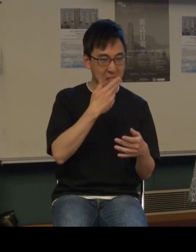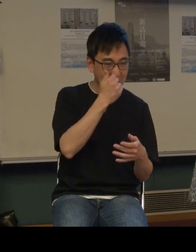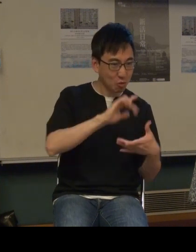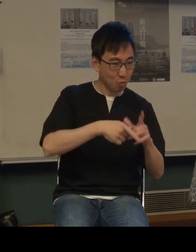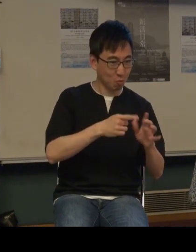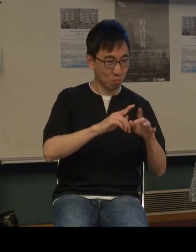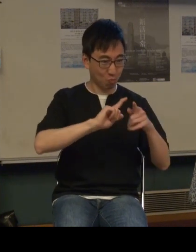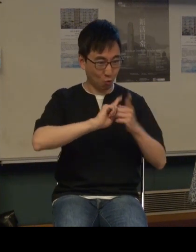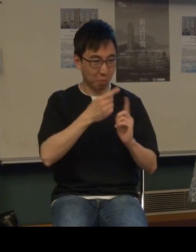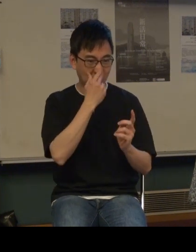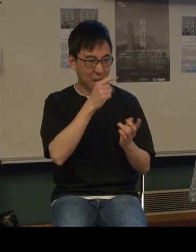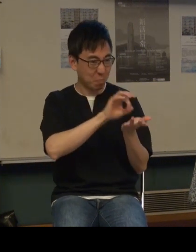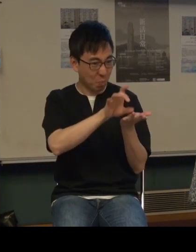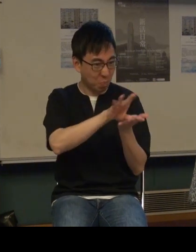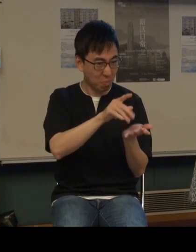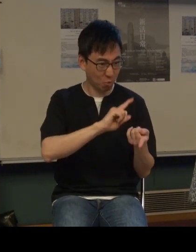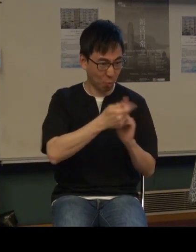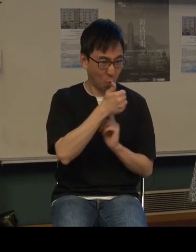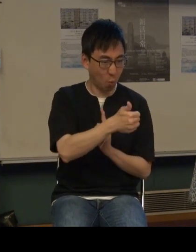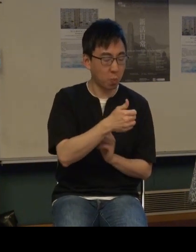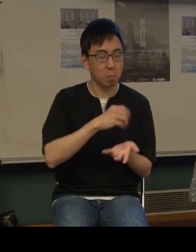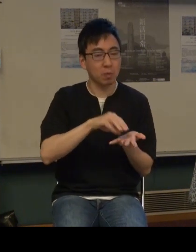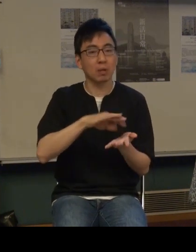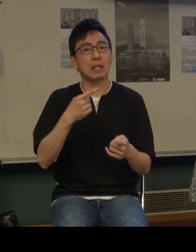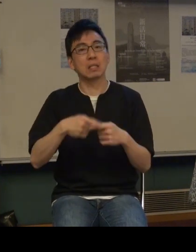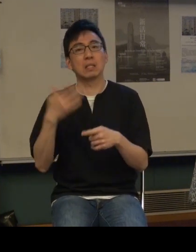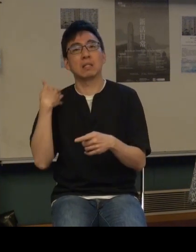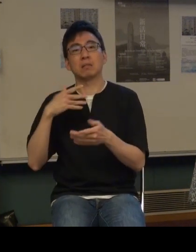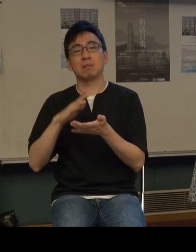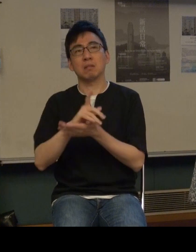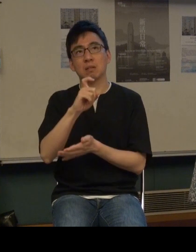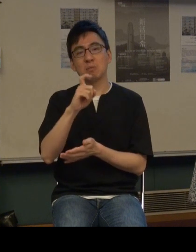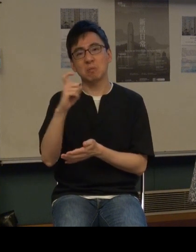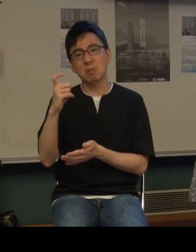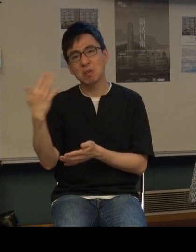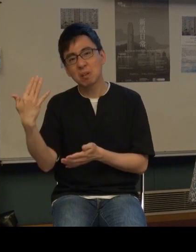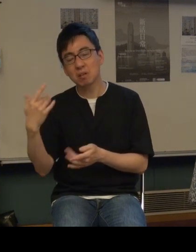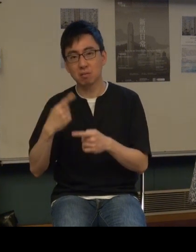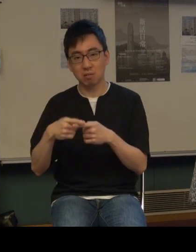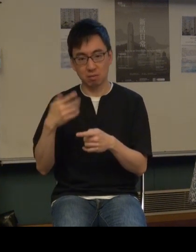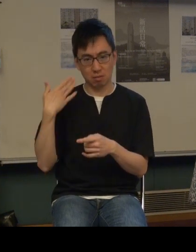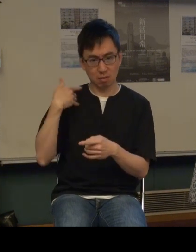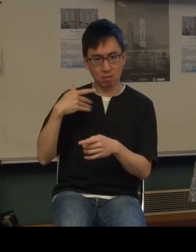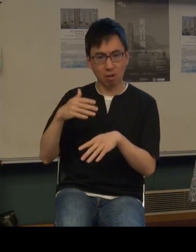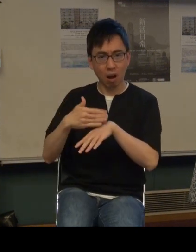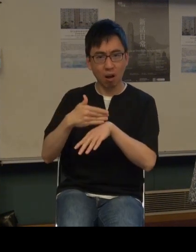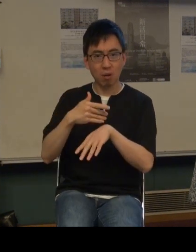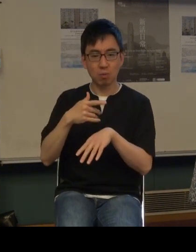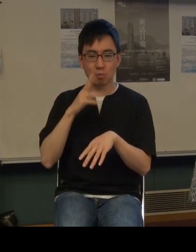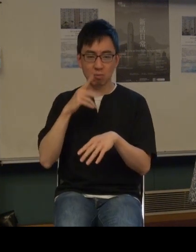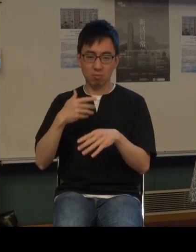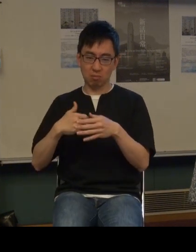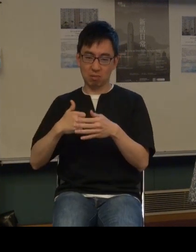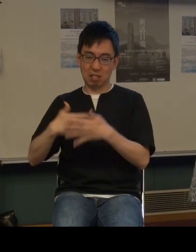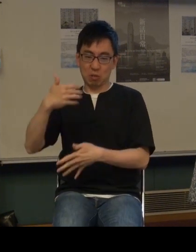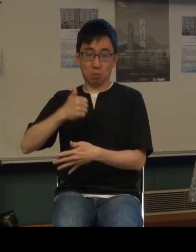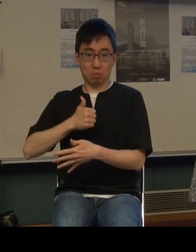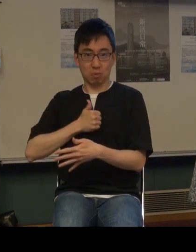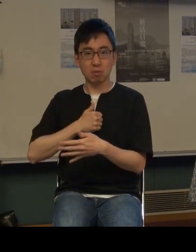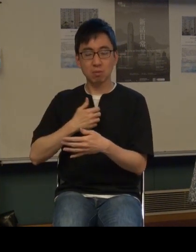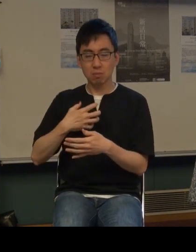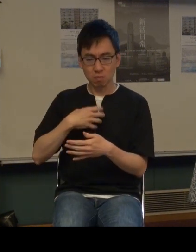這些這樣的想法是當時 在20世紀初其實是一個很強的，就是在建築師之間一個